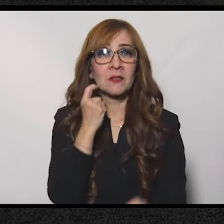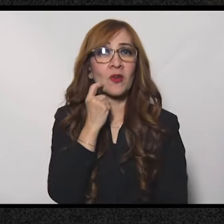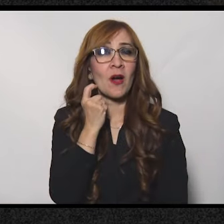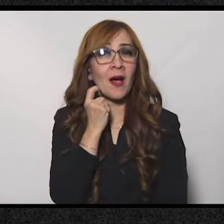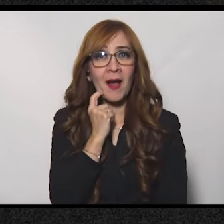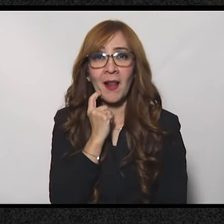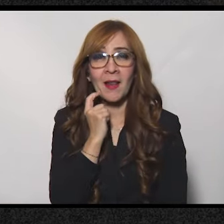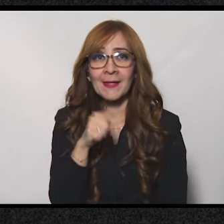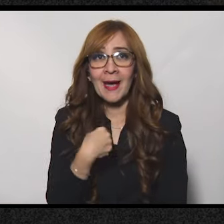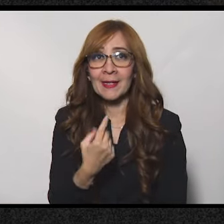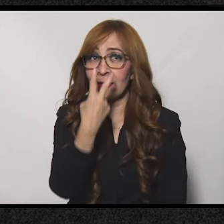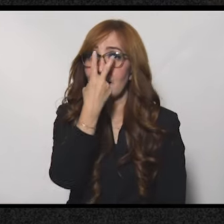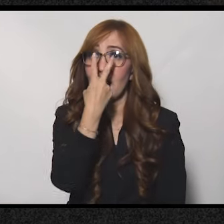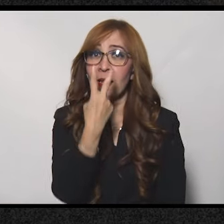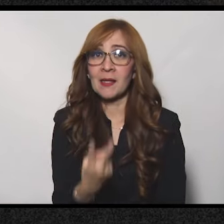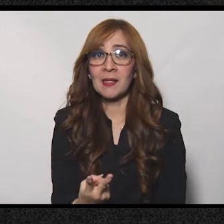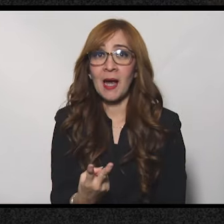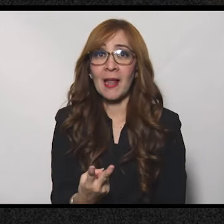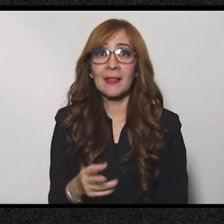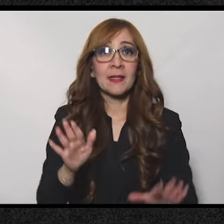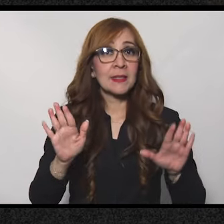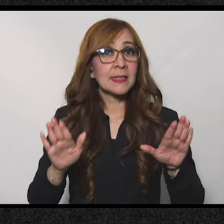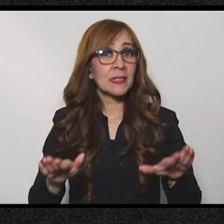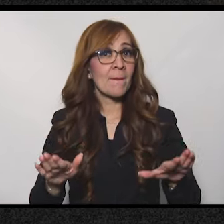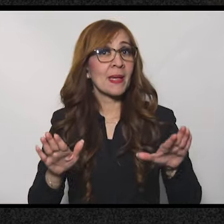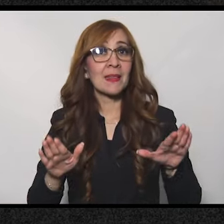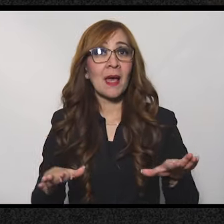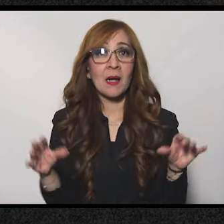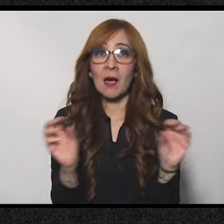hal-hal yang kita lihat hanya sementara.